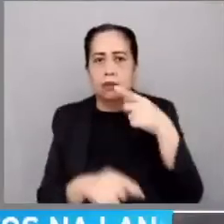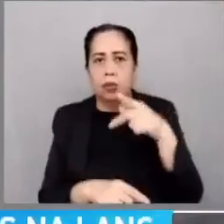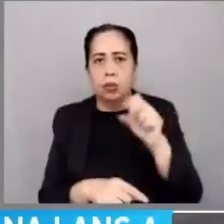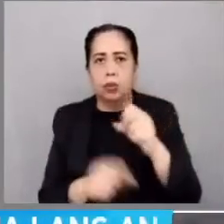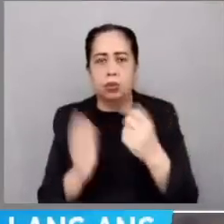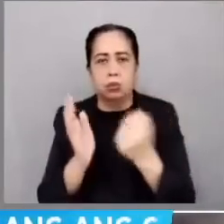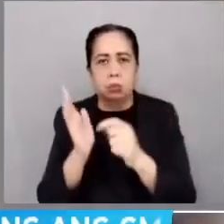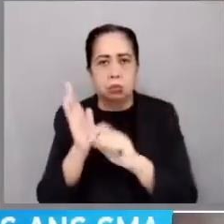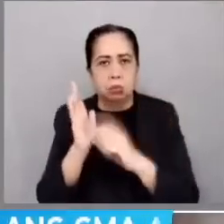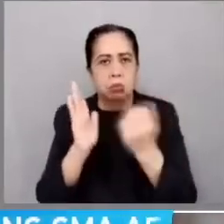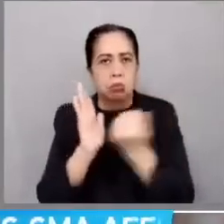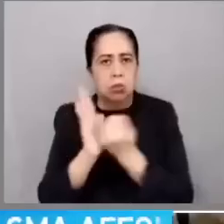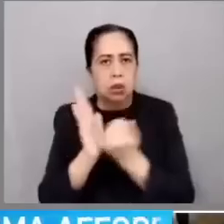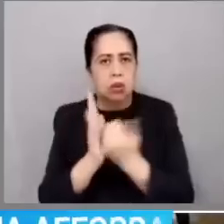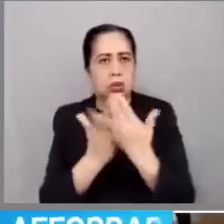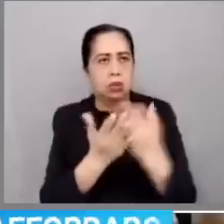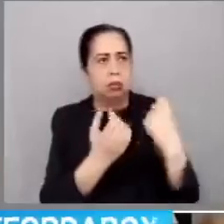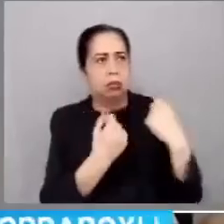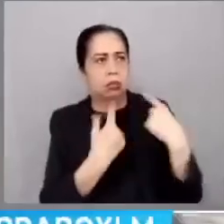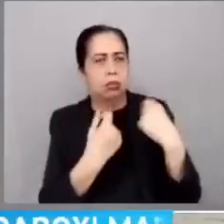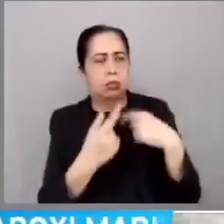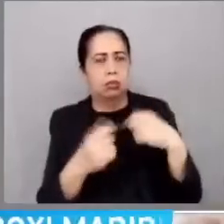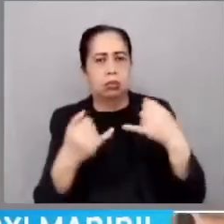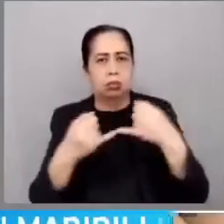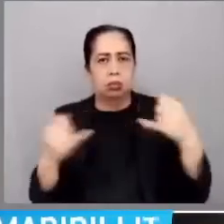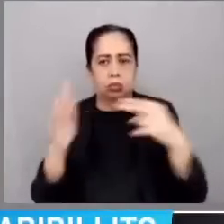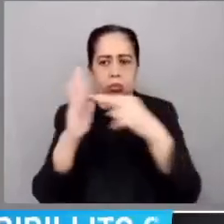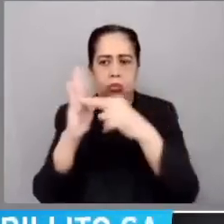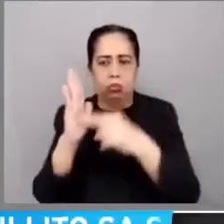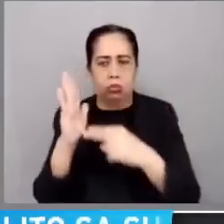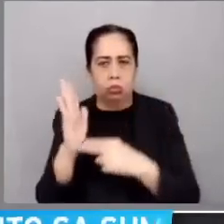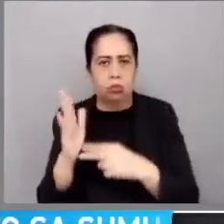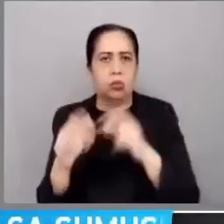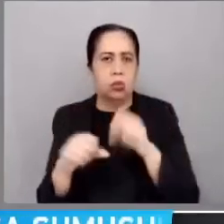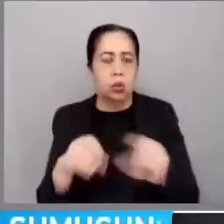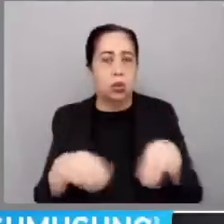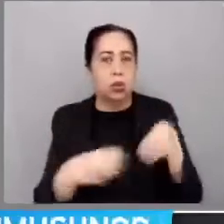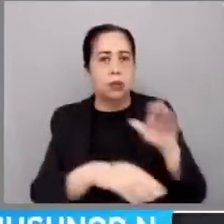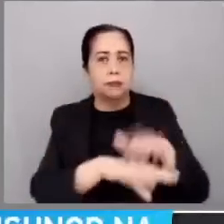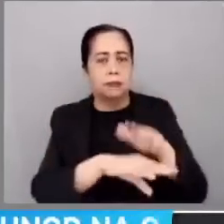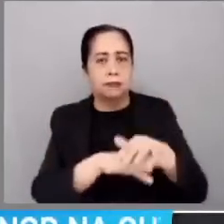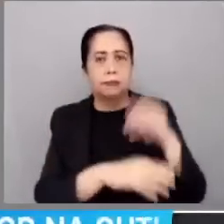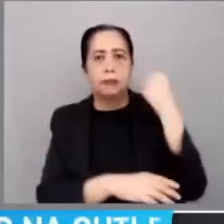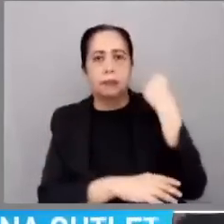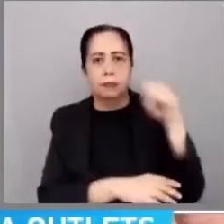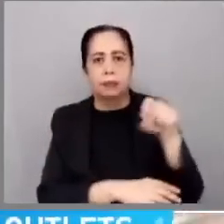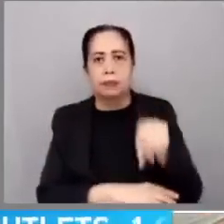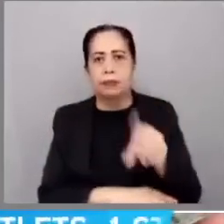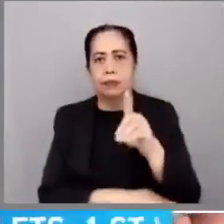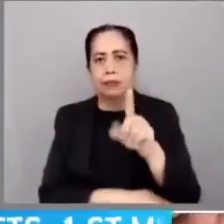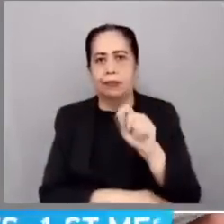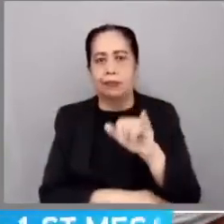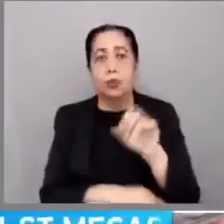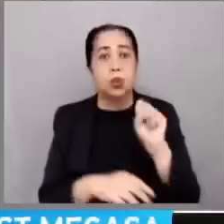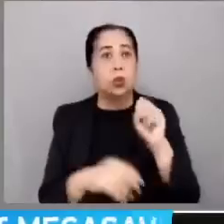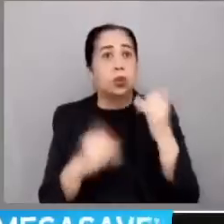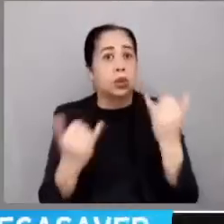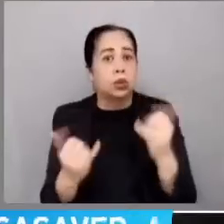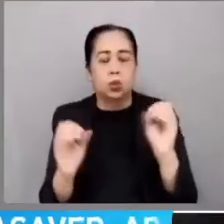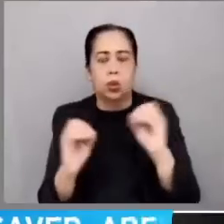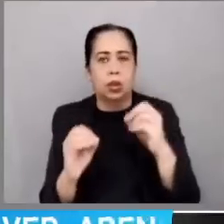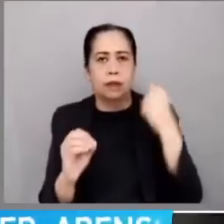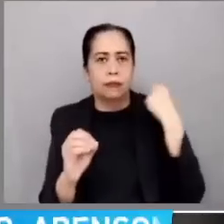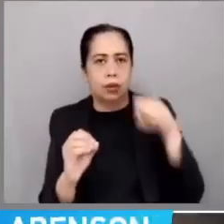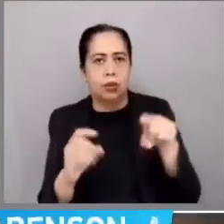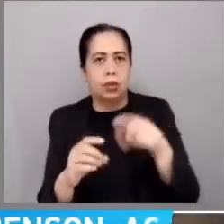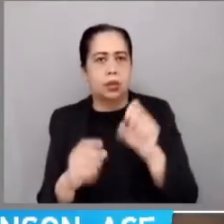sa ibinibenta nilang extension cord. So nabigyan na rin sila ng notice of violation ng DTI. So far, walang violation sa mga